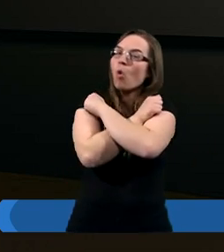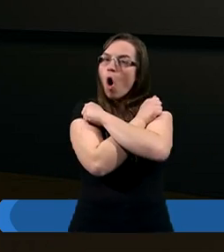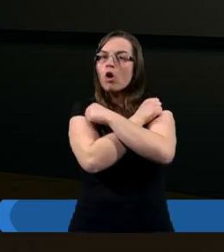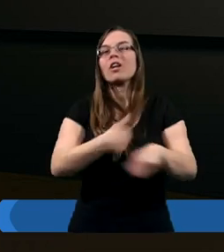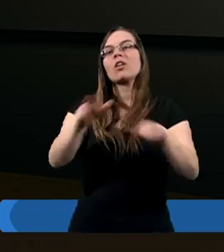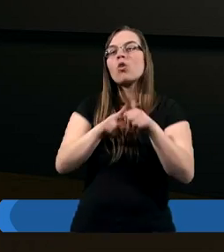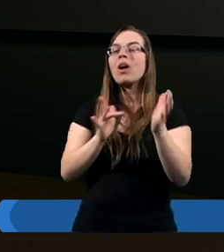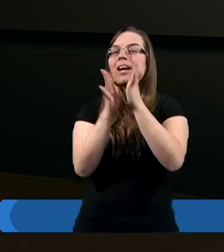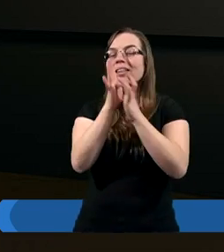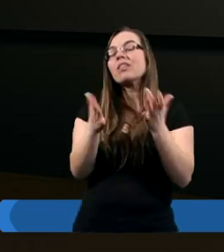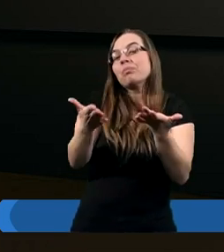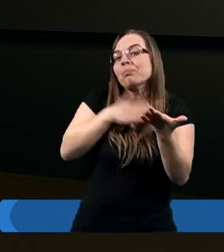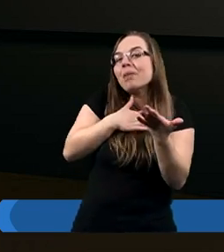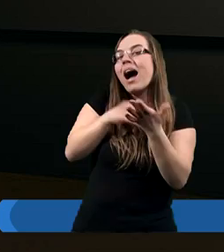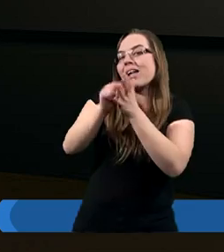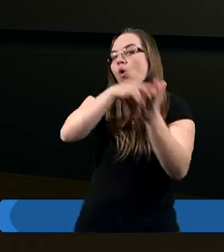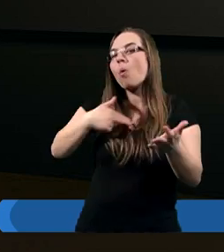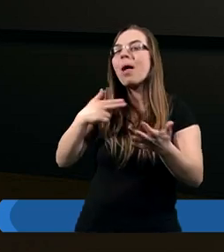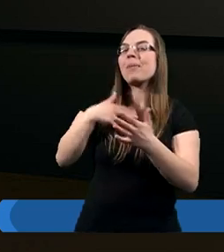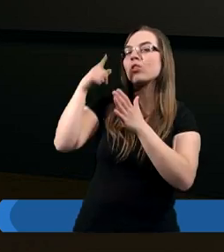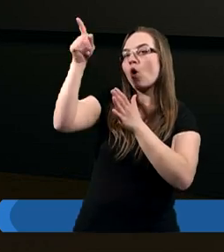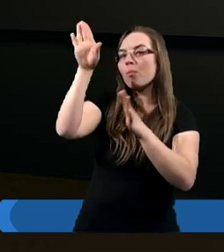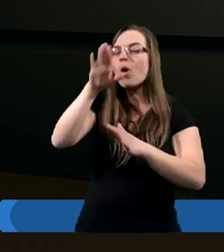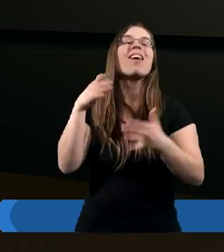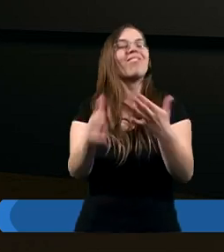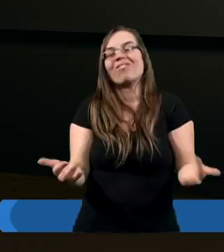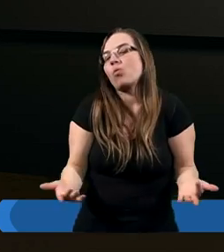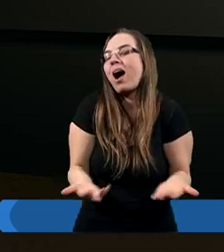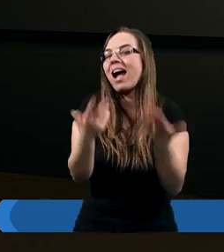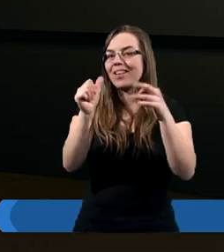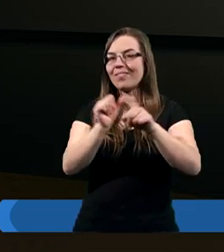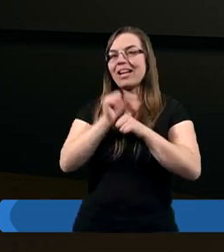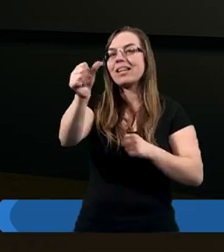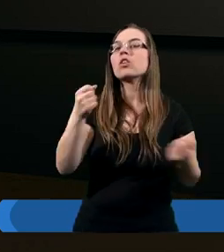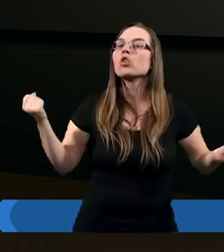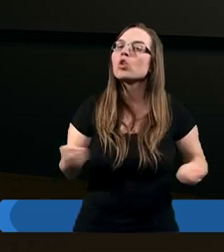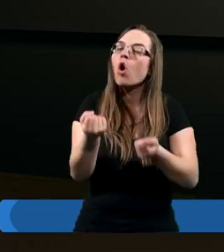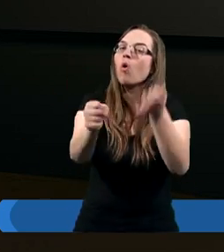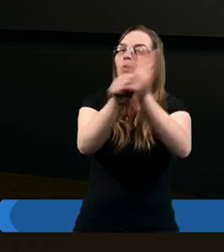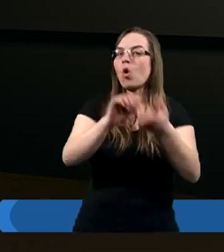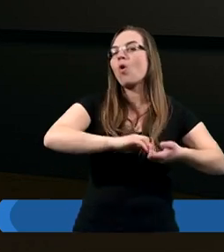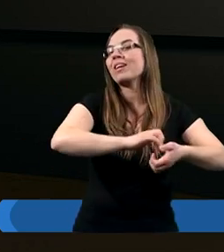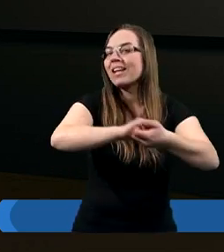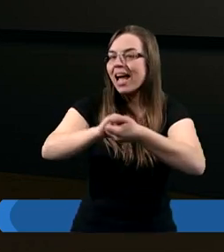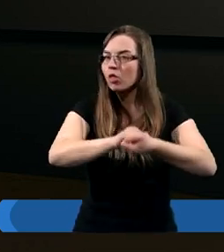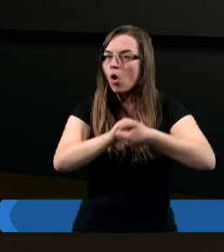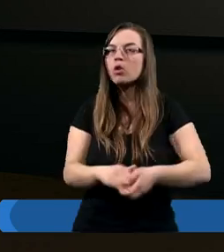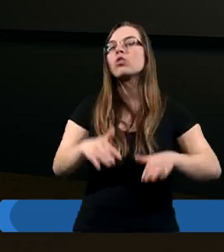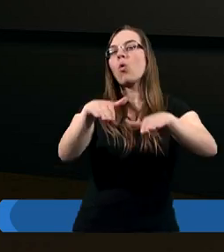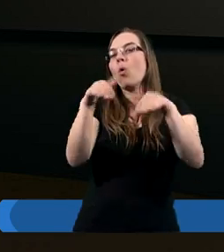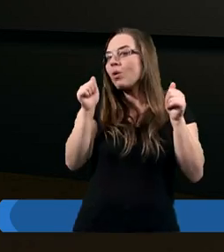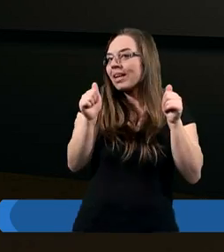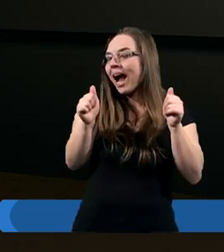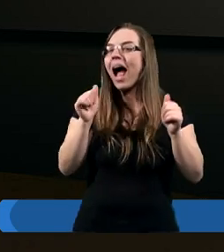którą Chrystus ma do Niego, to o wiele łatwiej jest dążyć do jedności,